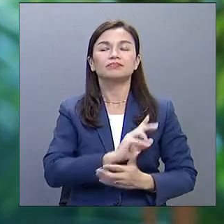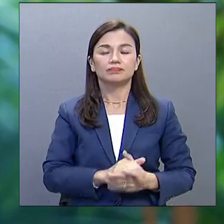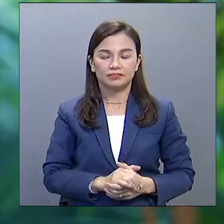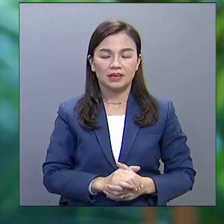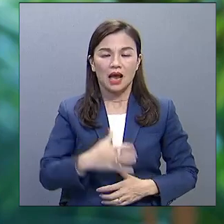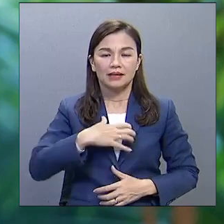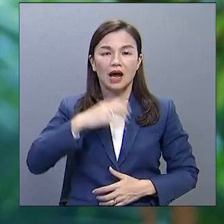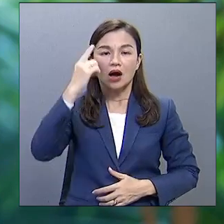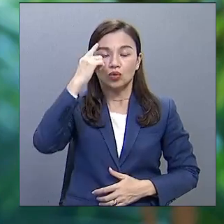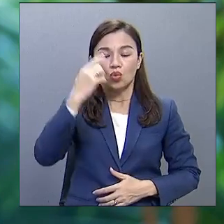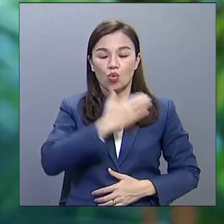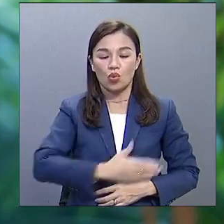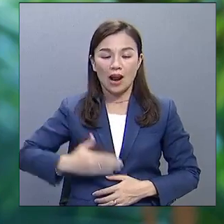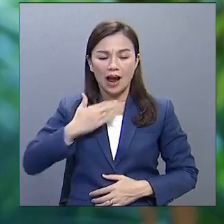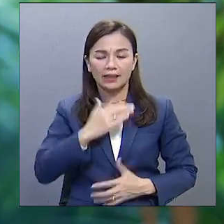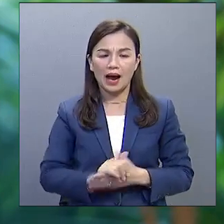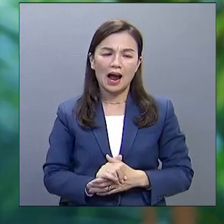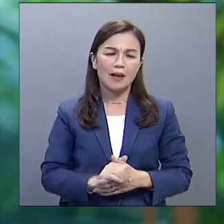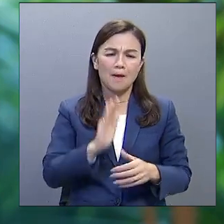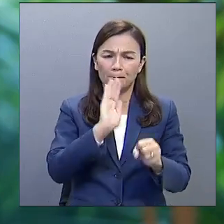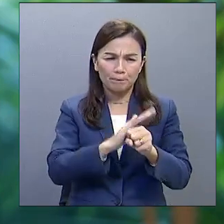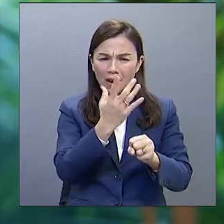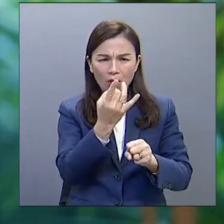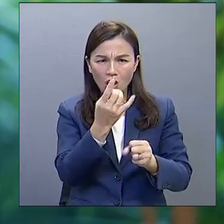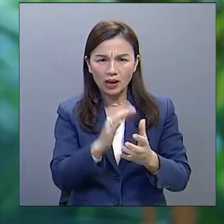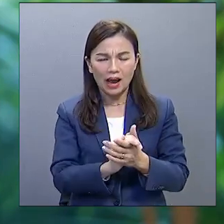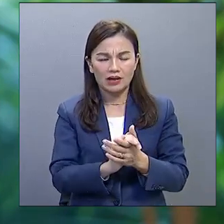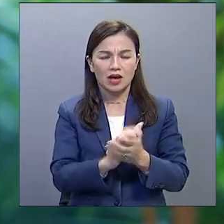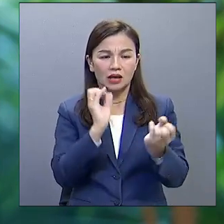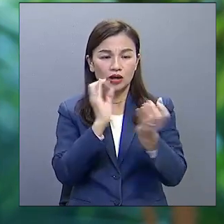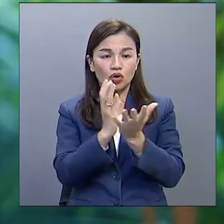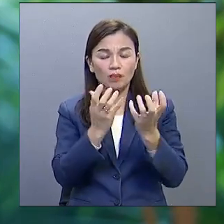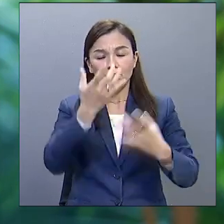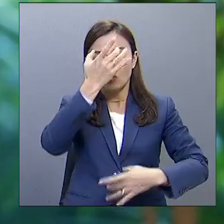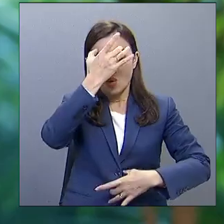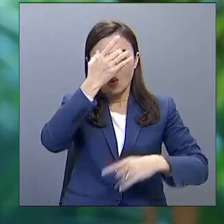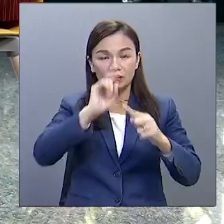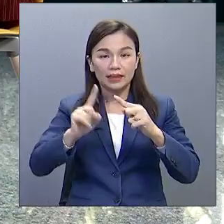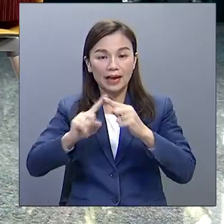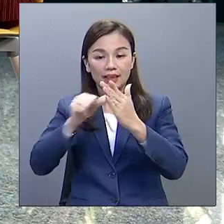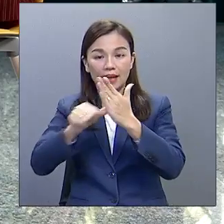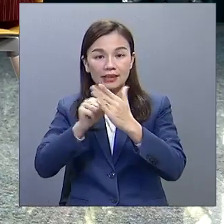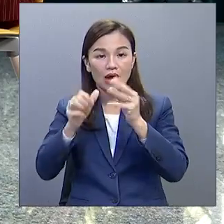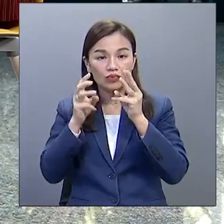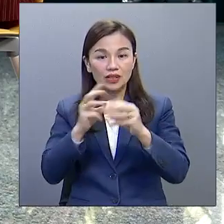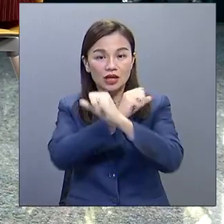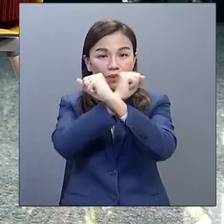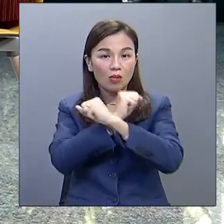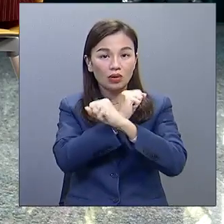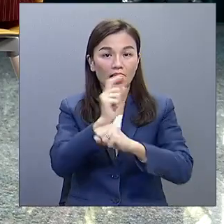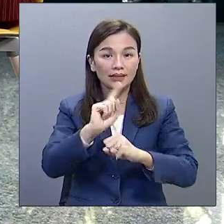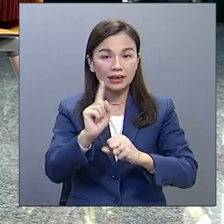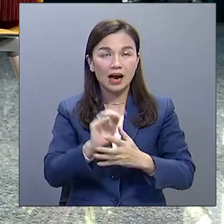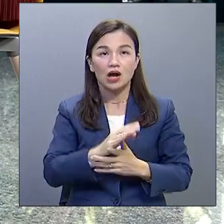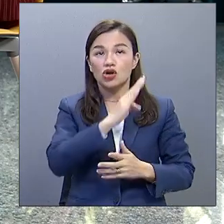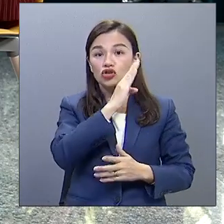ริงๆว่าร่างกายเราขาดอะไรบ้างแล้วเราจะต้องแก้ไขปัญหาที่ตัวเองกำลังเจออยู่ยังไงถ้าอย่างการโภชนาการเราสามารถตรว